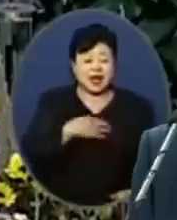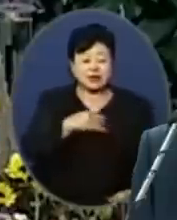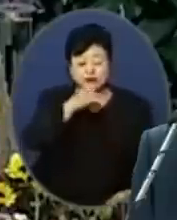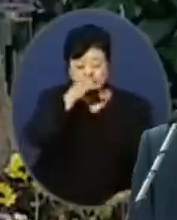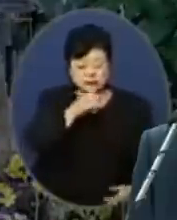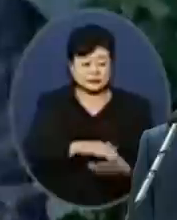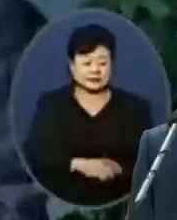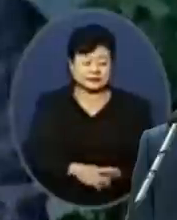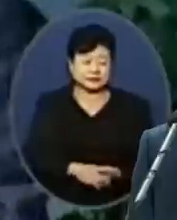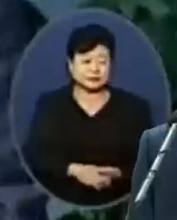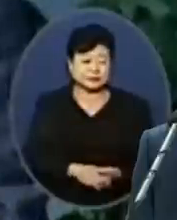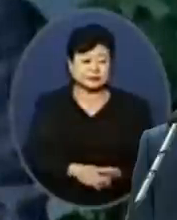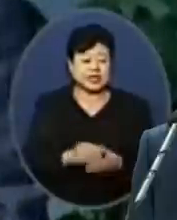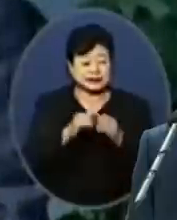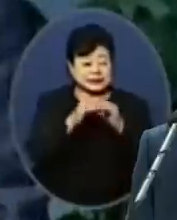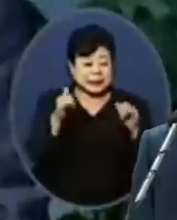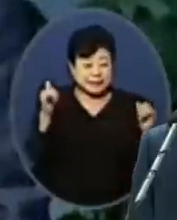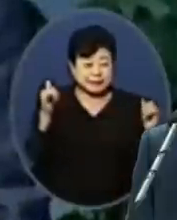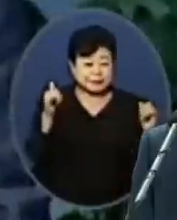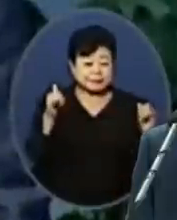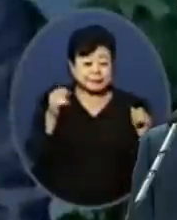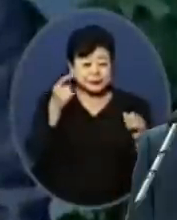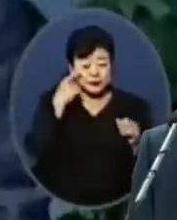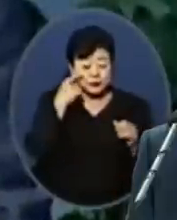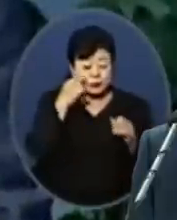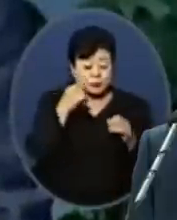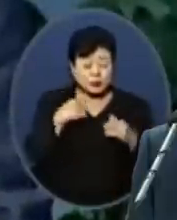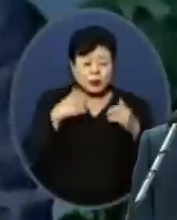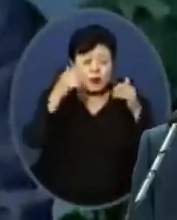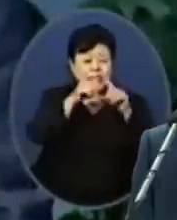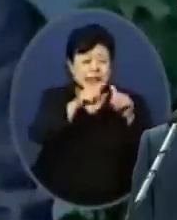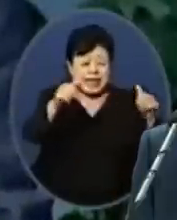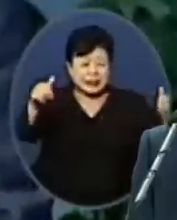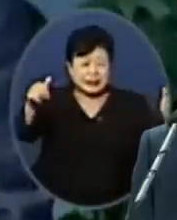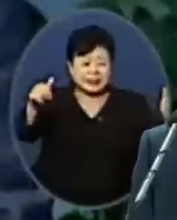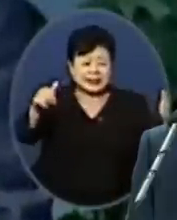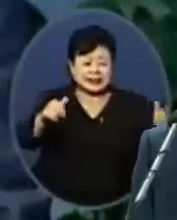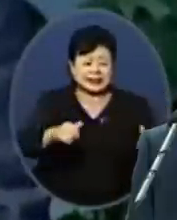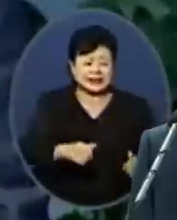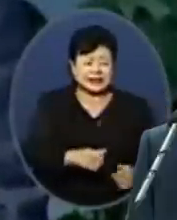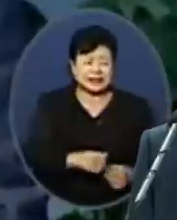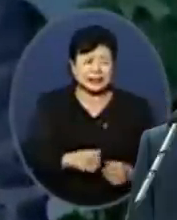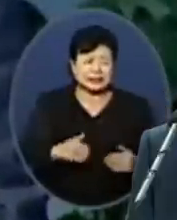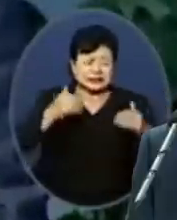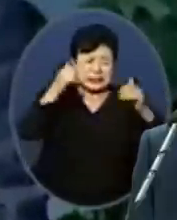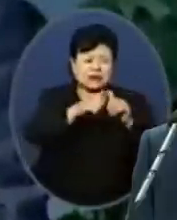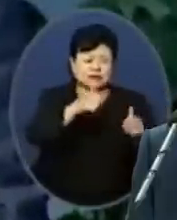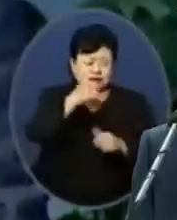맛보았었습니다. 인간의 관점으로 보니 골리앗은 대장군이요,